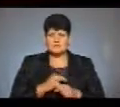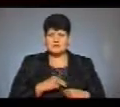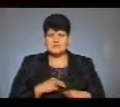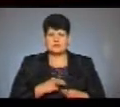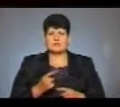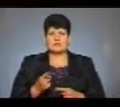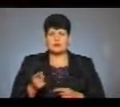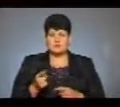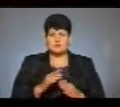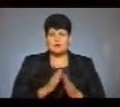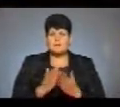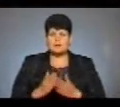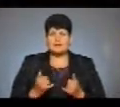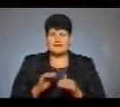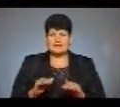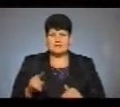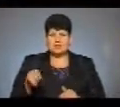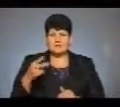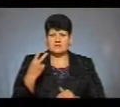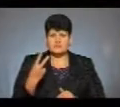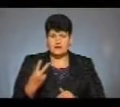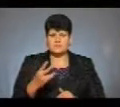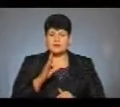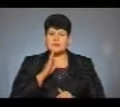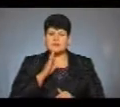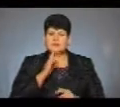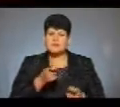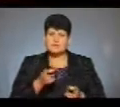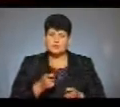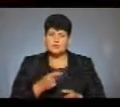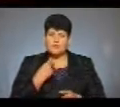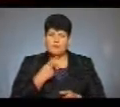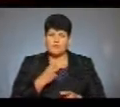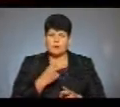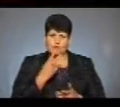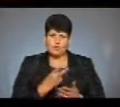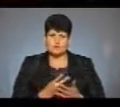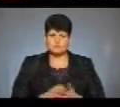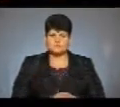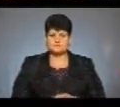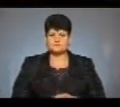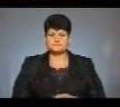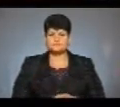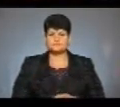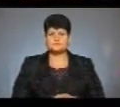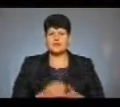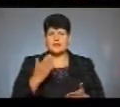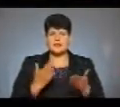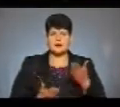Тернопільської бібліотеки для дітей номер 2. Завідувачка цього закладу Галина Компанієць демонструє один із них.